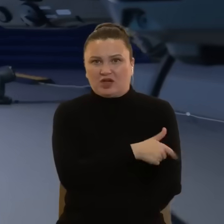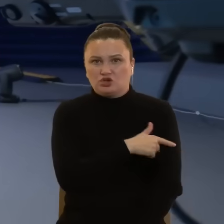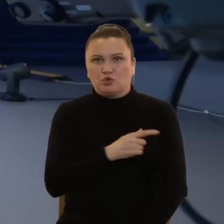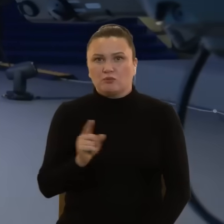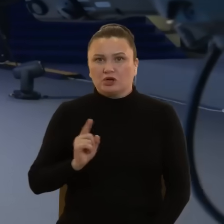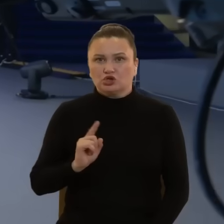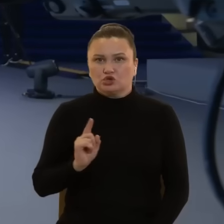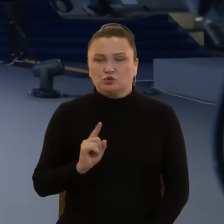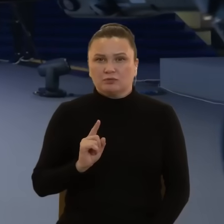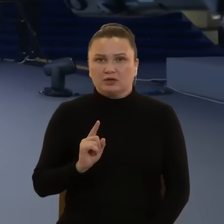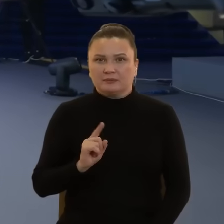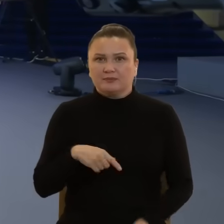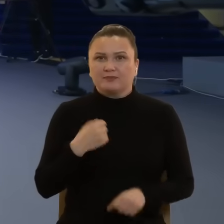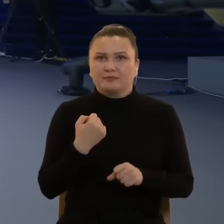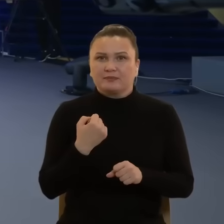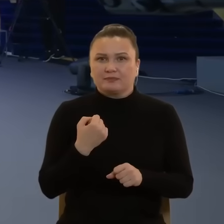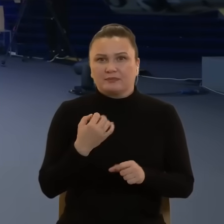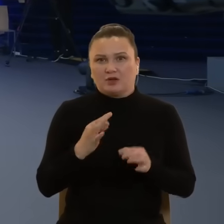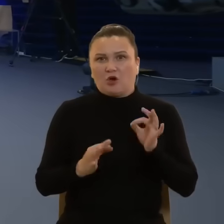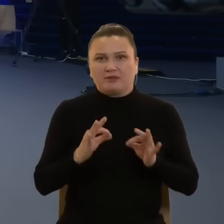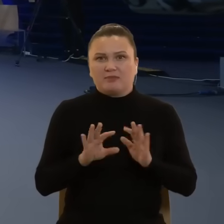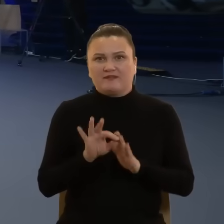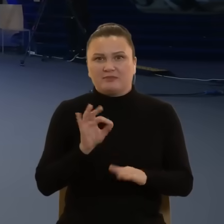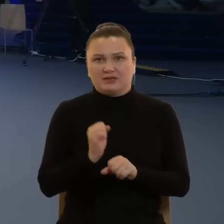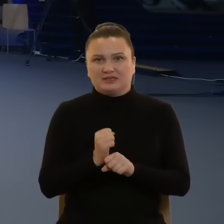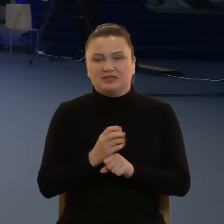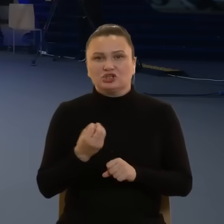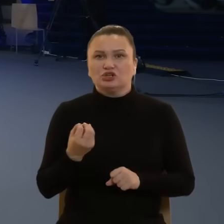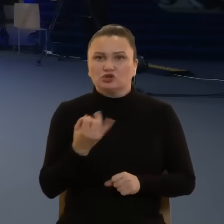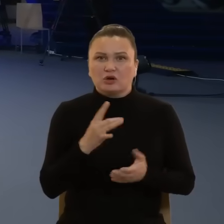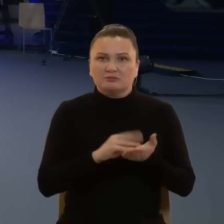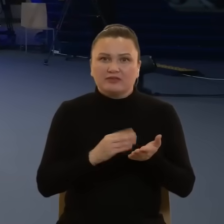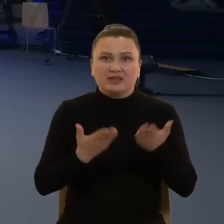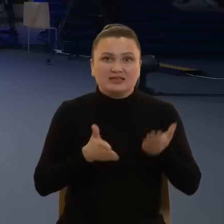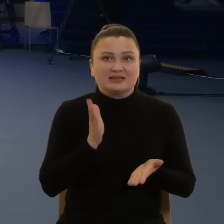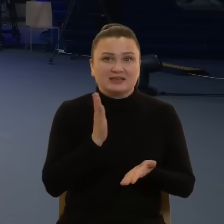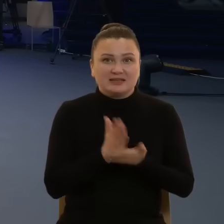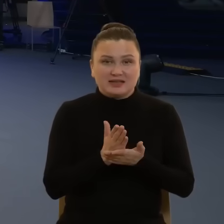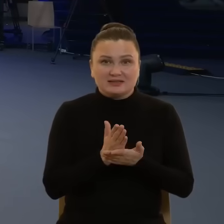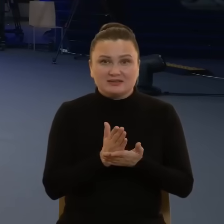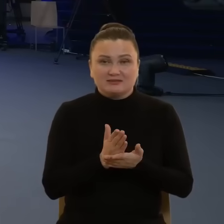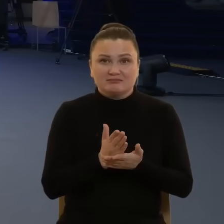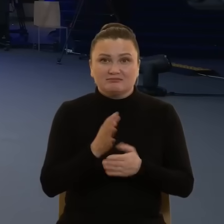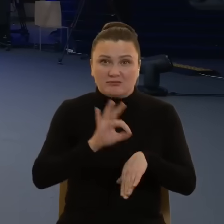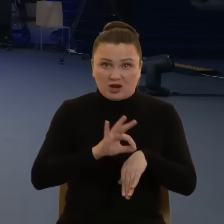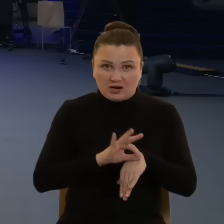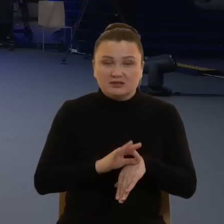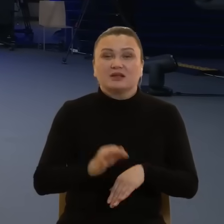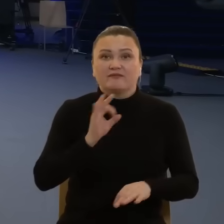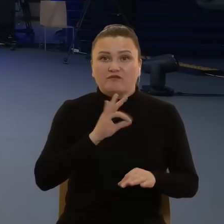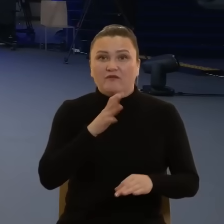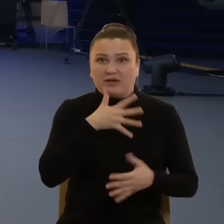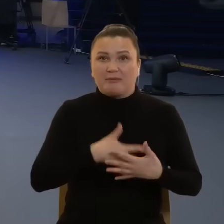чтобы сделать оптимальный выбор. Но, безусловно, еще раз повторяю, что если есть показания к назначению антибиотиков во